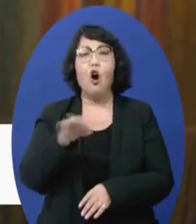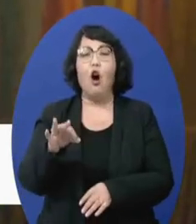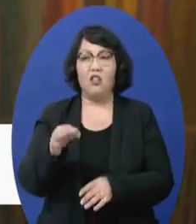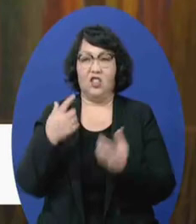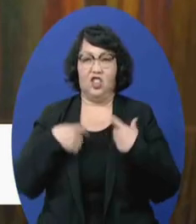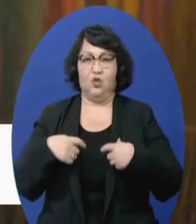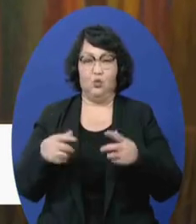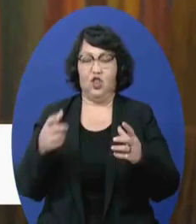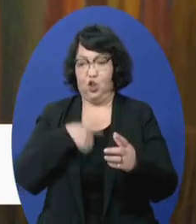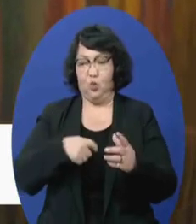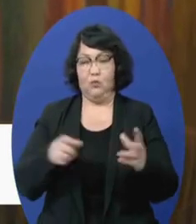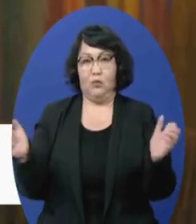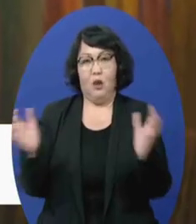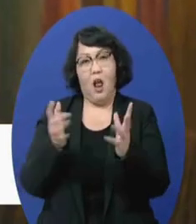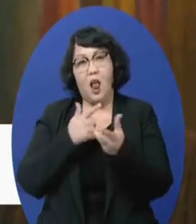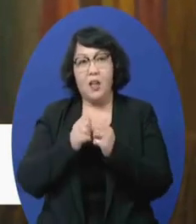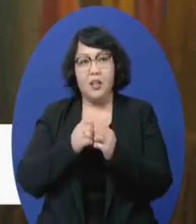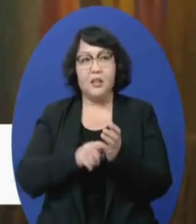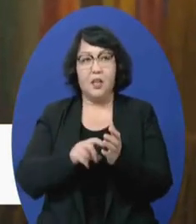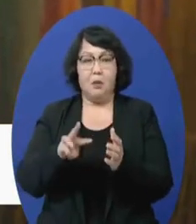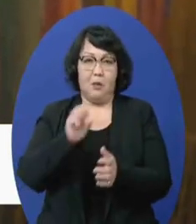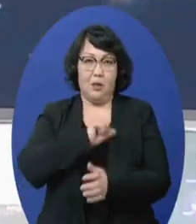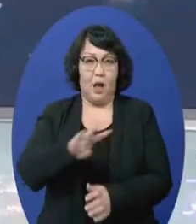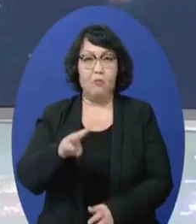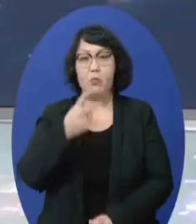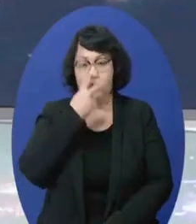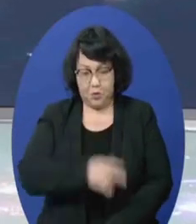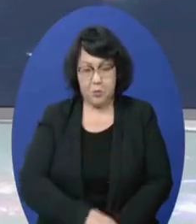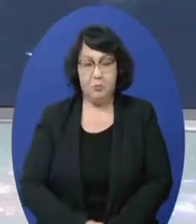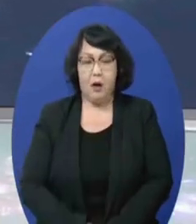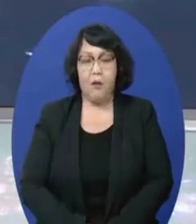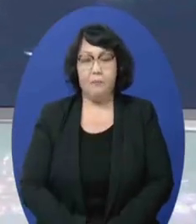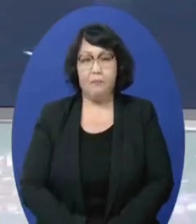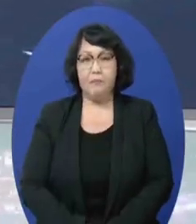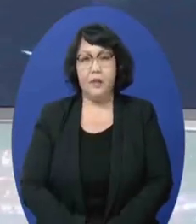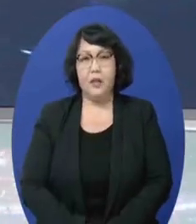Монгол Ардын намын бүлэг үздсэн юм. Улсын хурлын